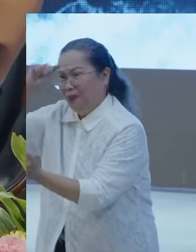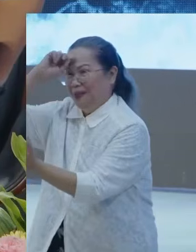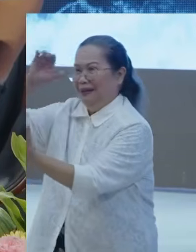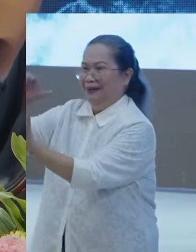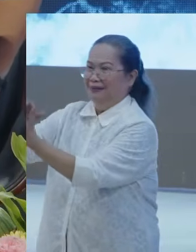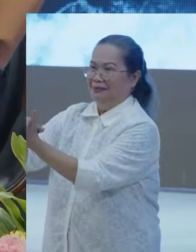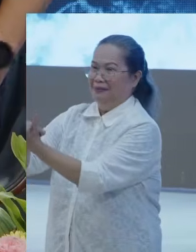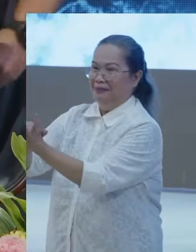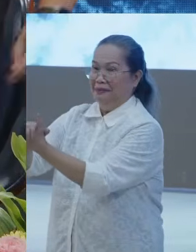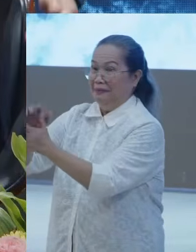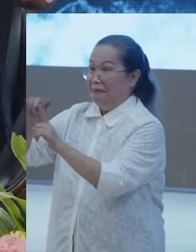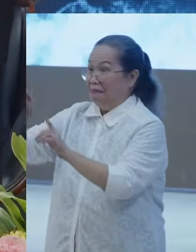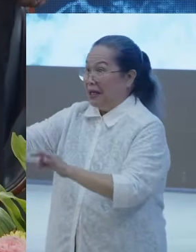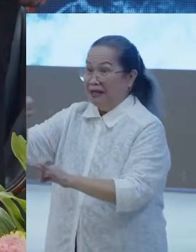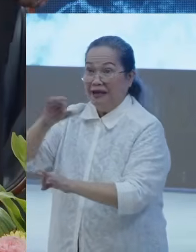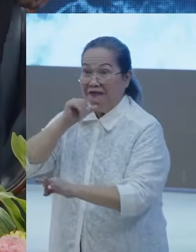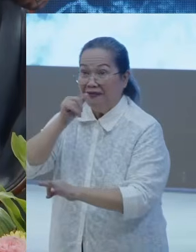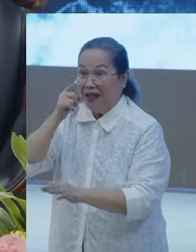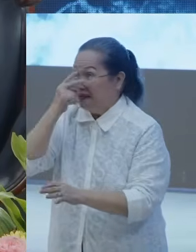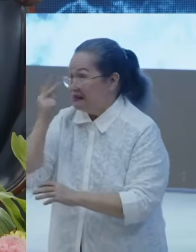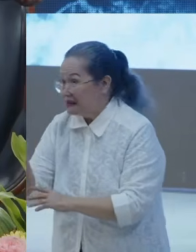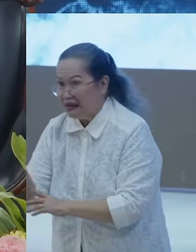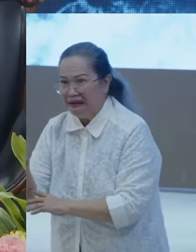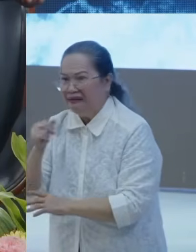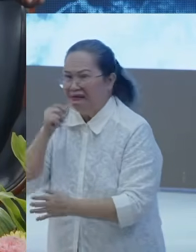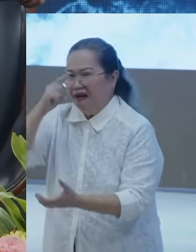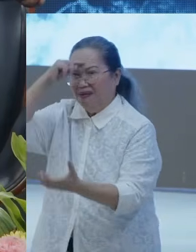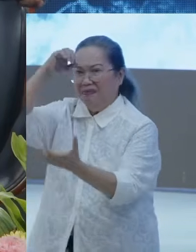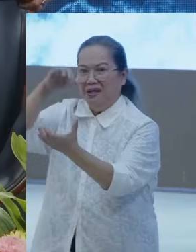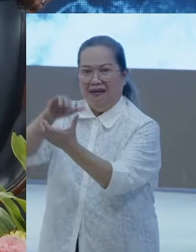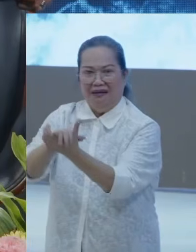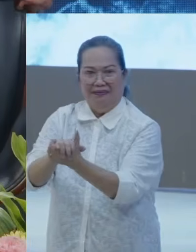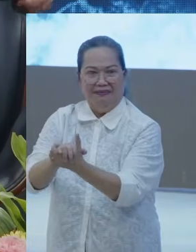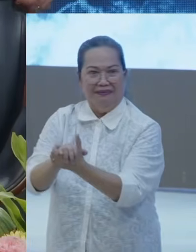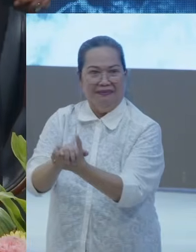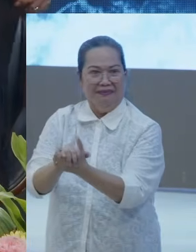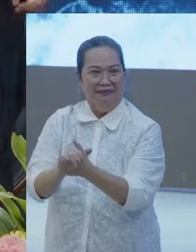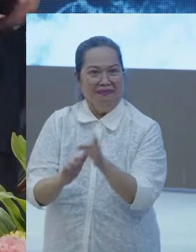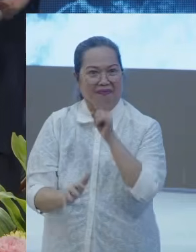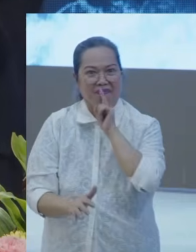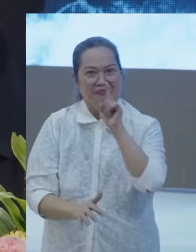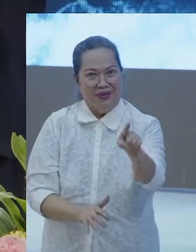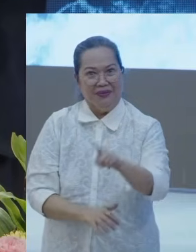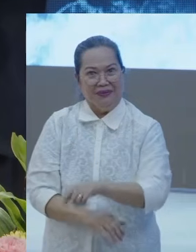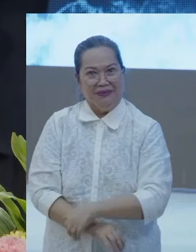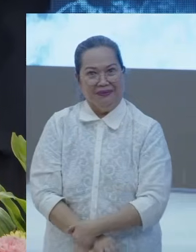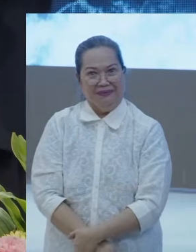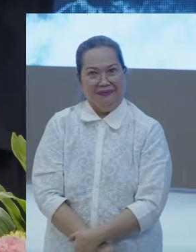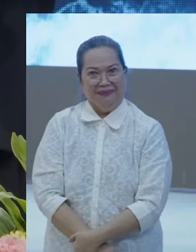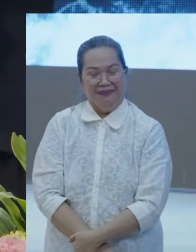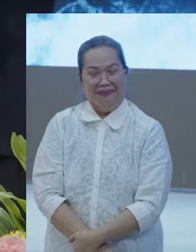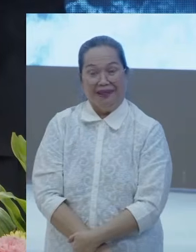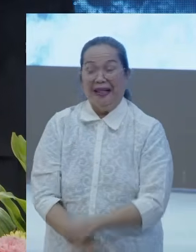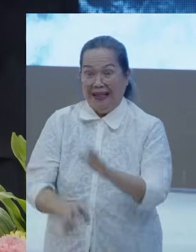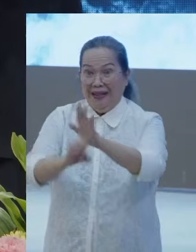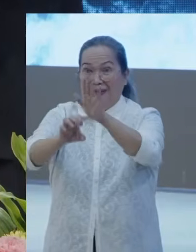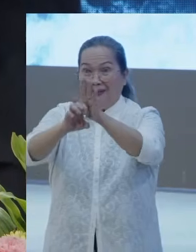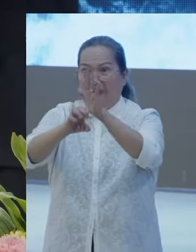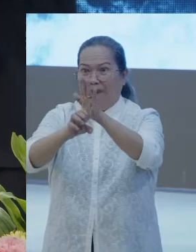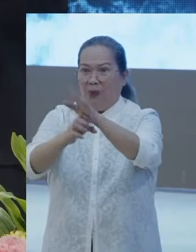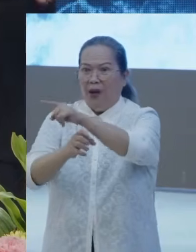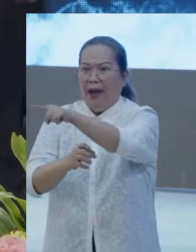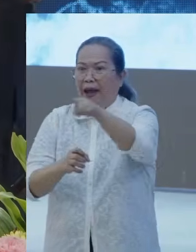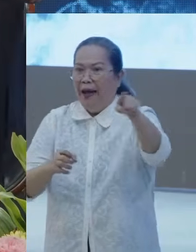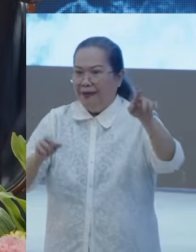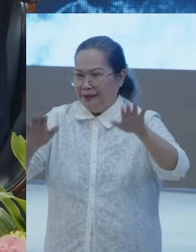believe. Diba? To see is to believe. Halimbawa, yung mga ibang